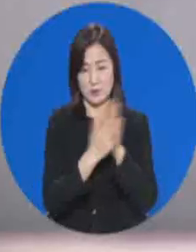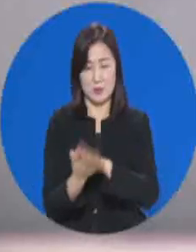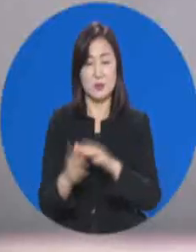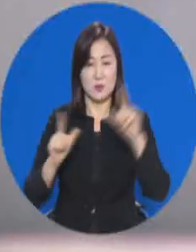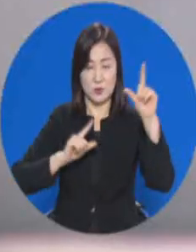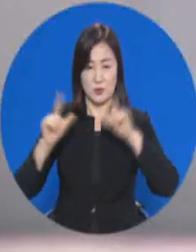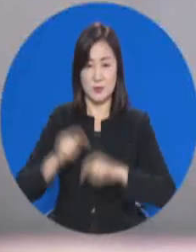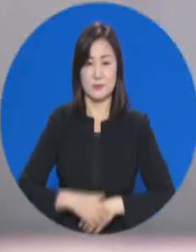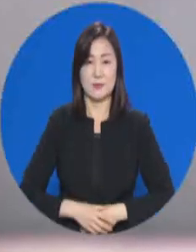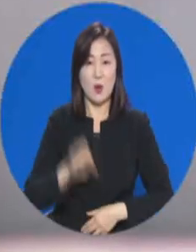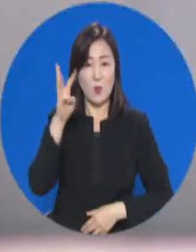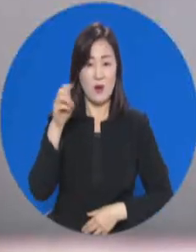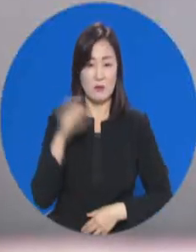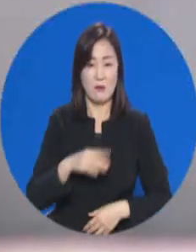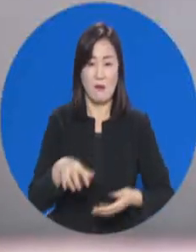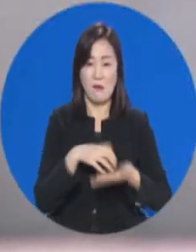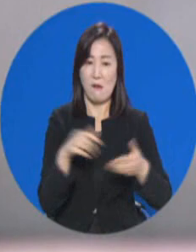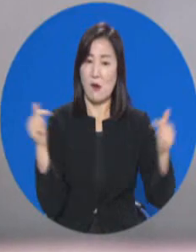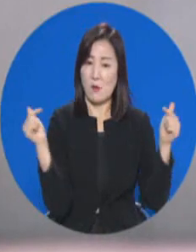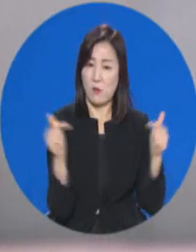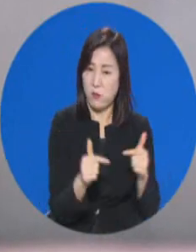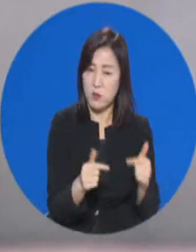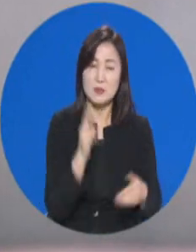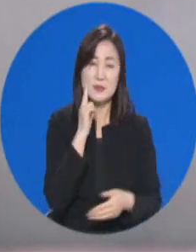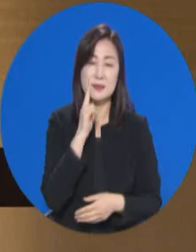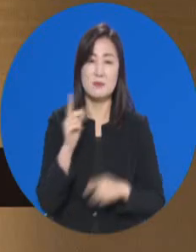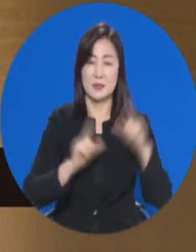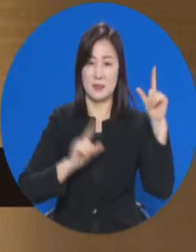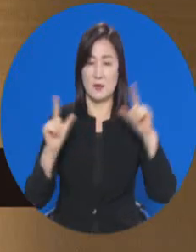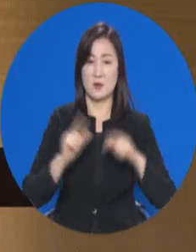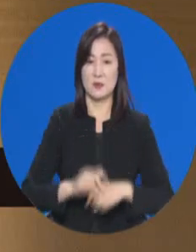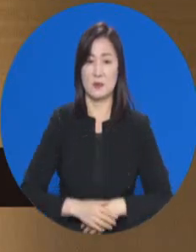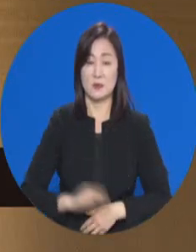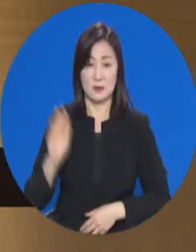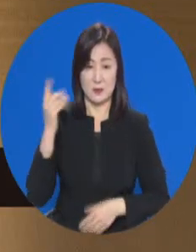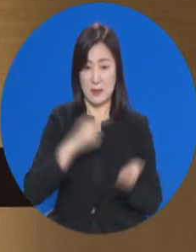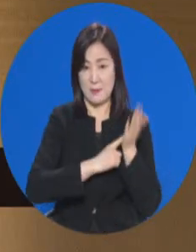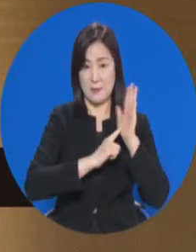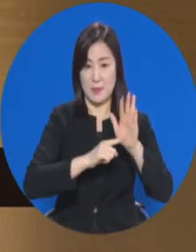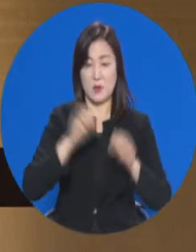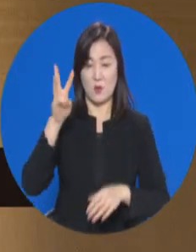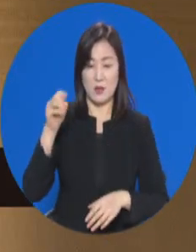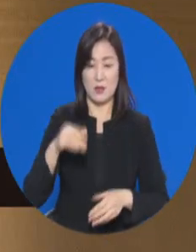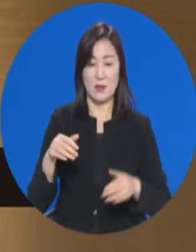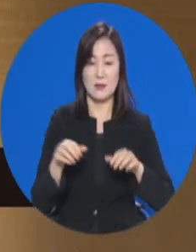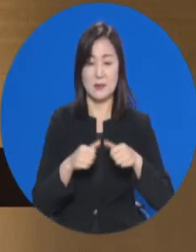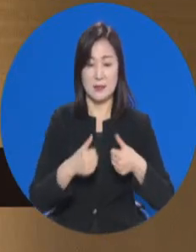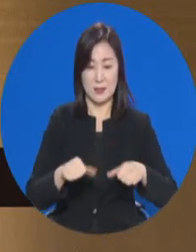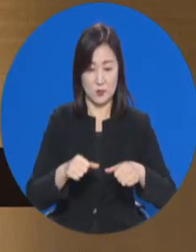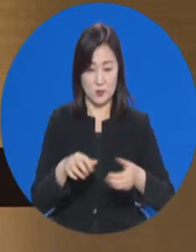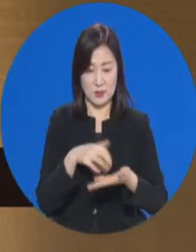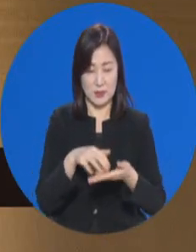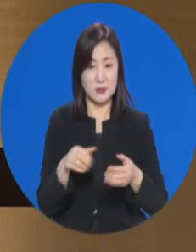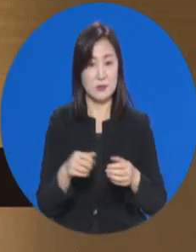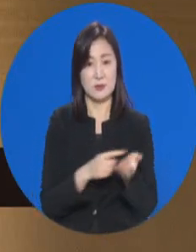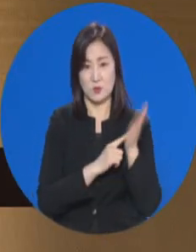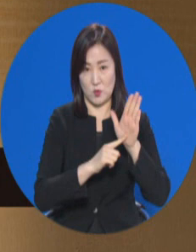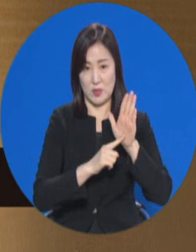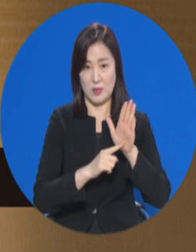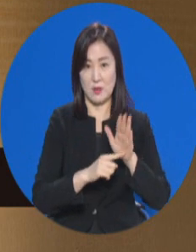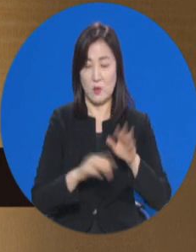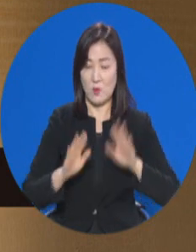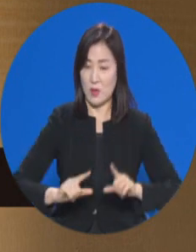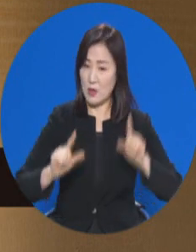인구가 준 광양시는 상황이 녹록지 않습니다. 최근 발표된 광양시 주민등록 인구 통계입니다.